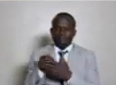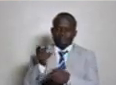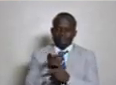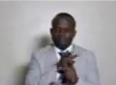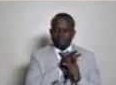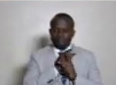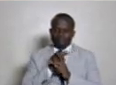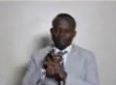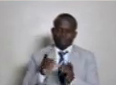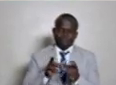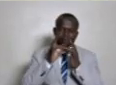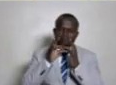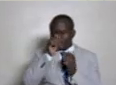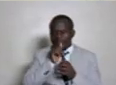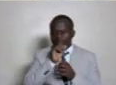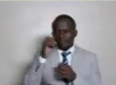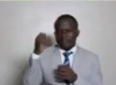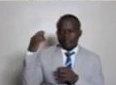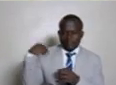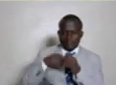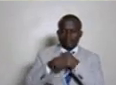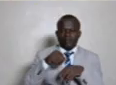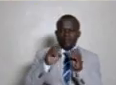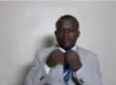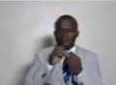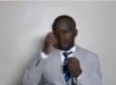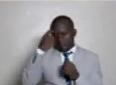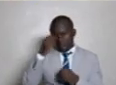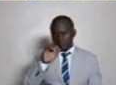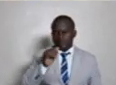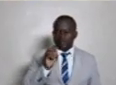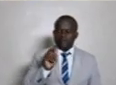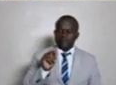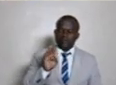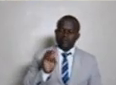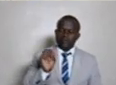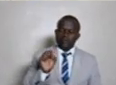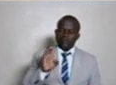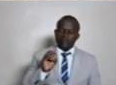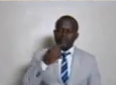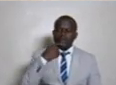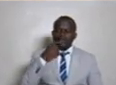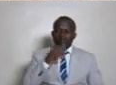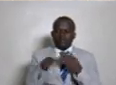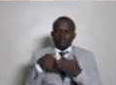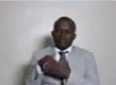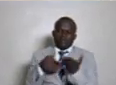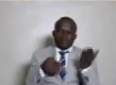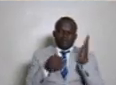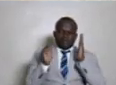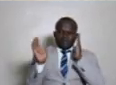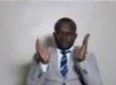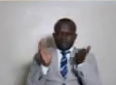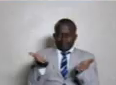kwitabwaho by'umwihariko. Umunyamabanga nshingwabikorwa w'ihuriro ry'imiryango itari ya leta John Bosco Nyemazi ashimangira ko iki ari cyo gipimo gikomeye,